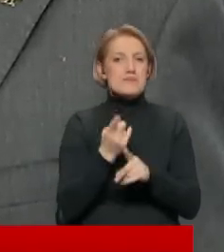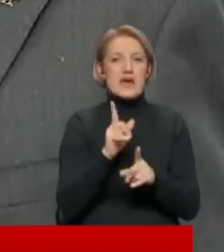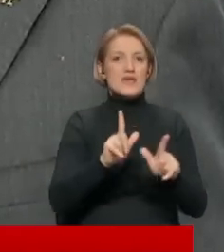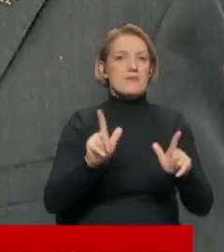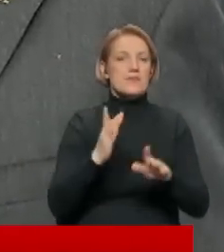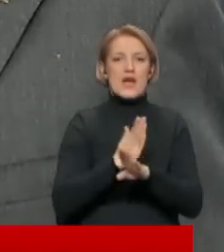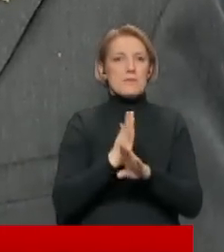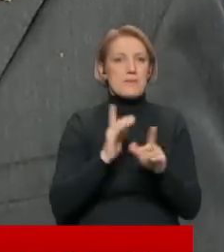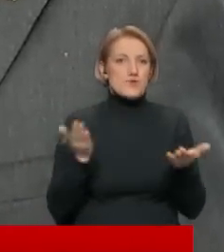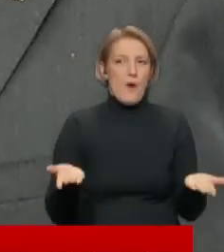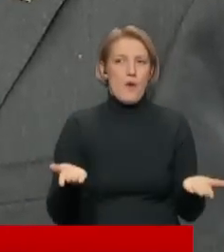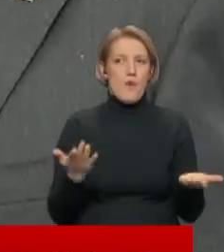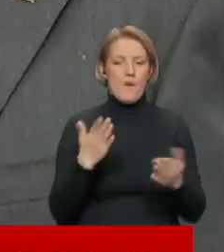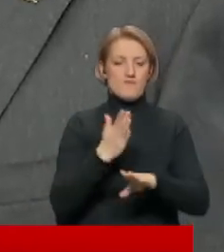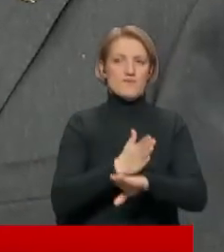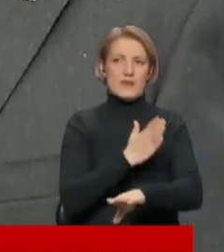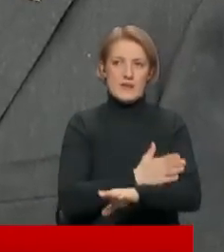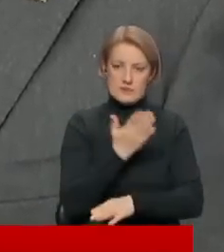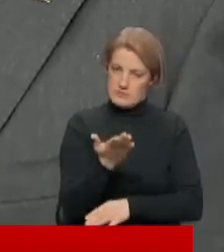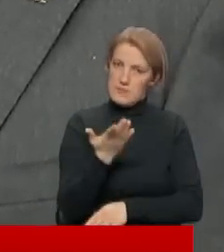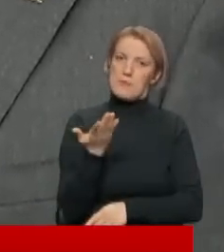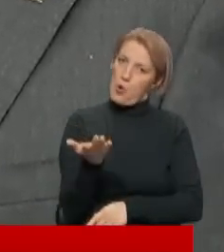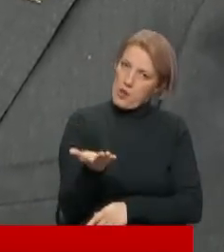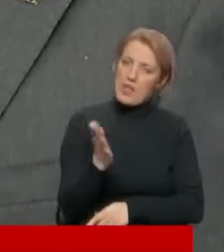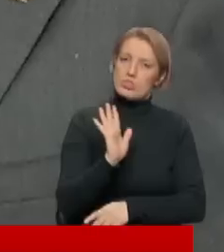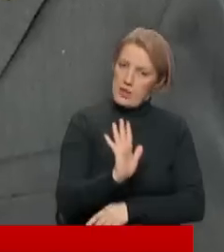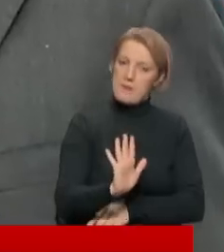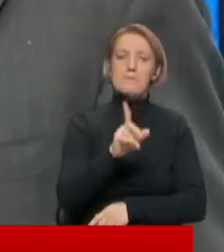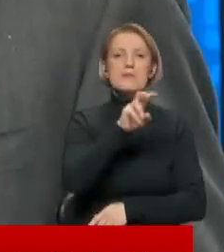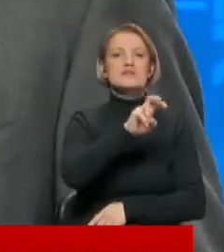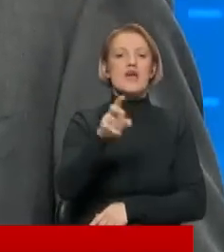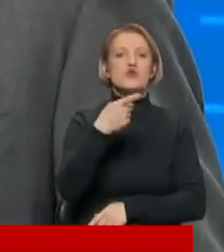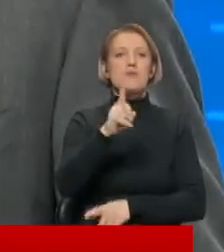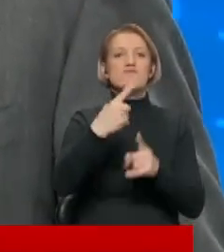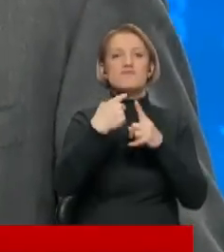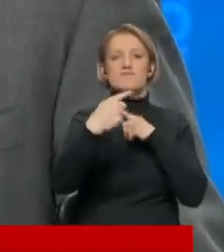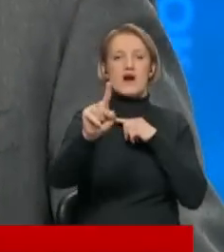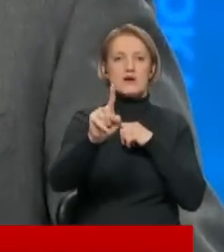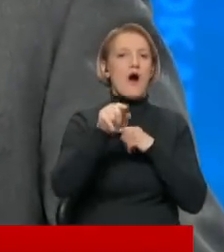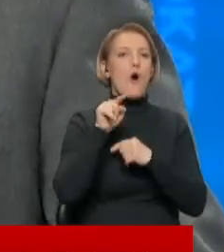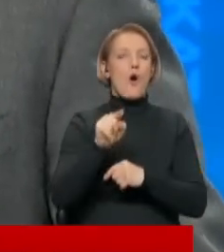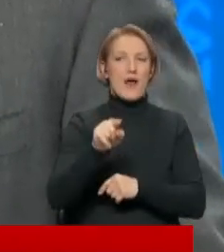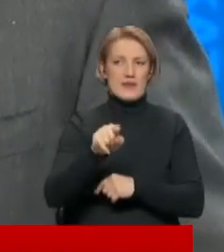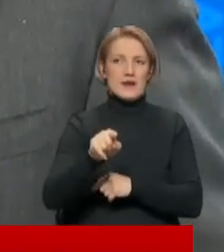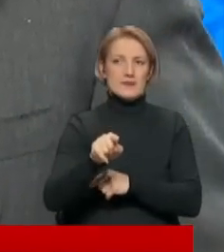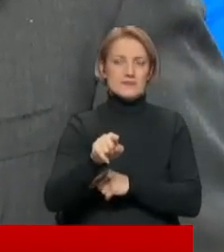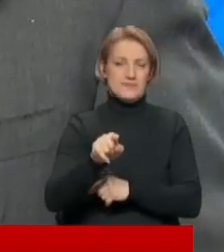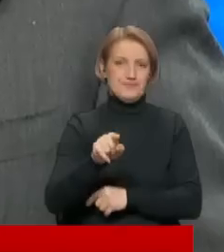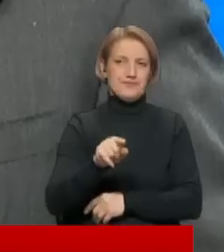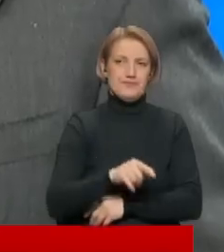yok vatandaşımızda Madem öyle dedi 800.000 gibi bir fark orada da aslında